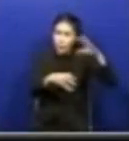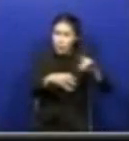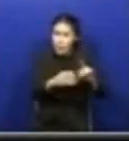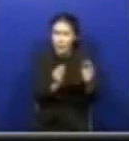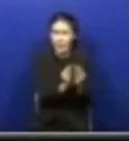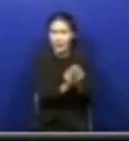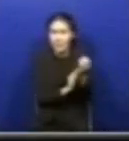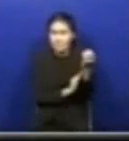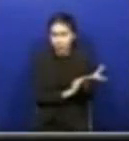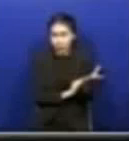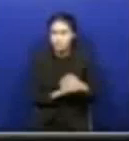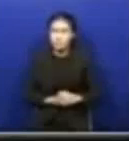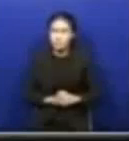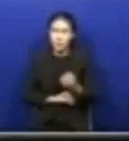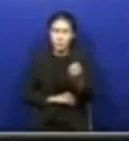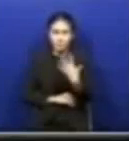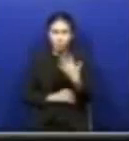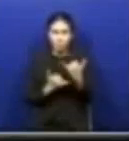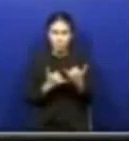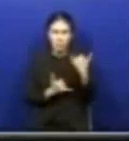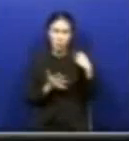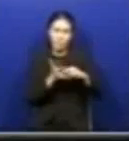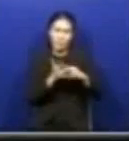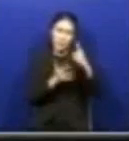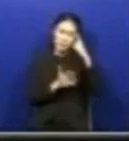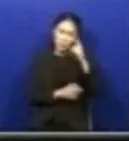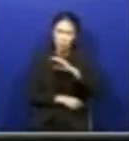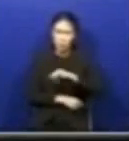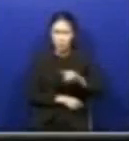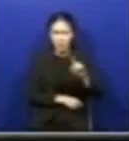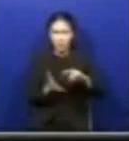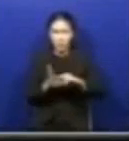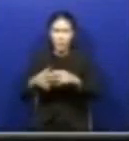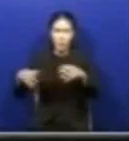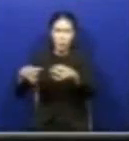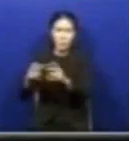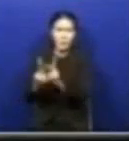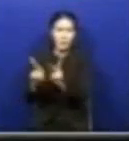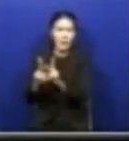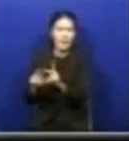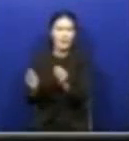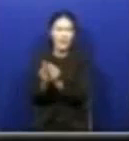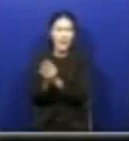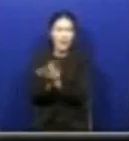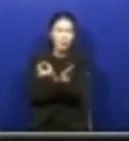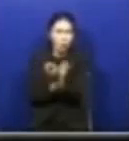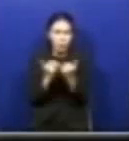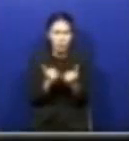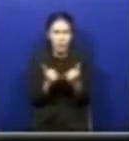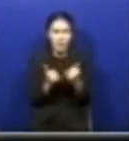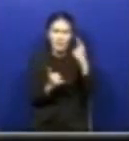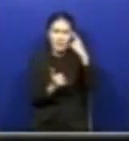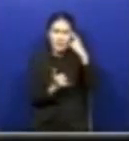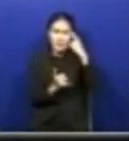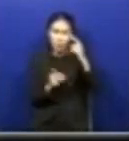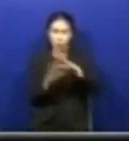ากที่เขาบอกมาได้เลยครับกับกรรมาธิการฝ่ายเสียงข้างน้อยเที่ยวนี้พวกท่านนี่ถือว่าเป็นตร